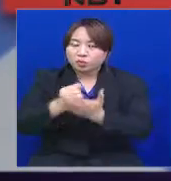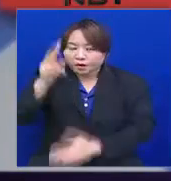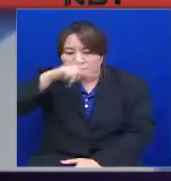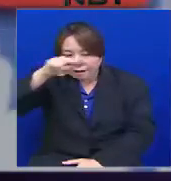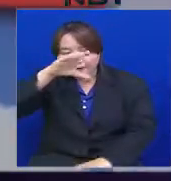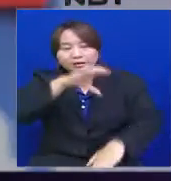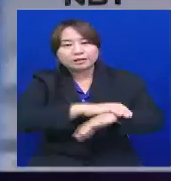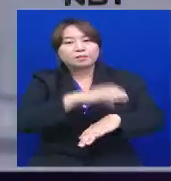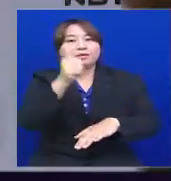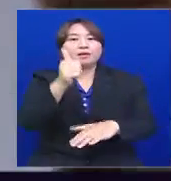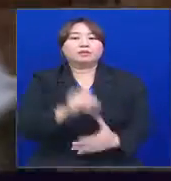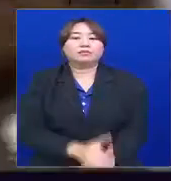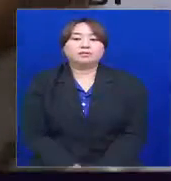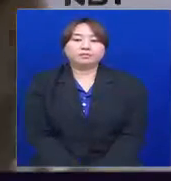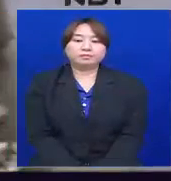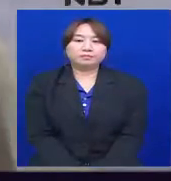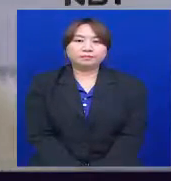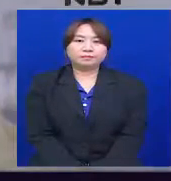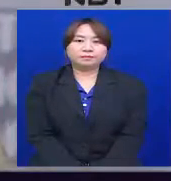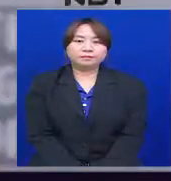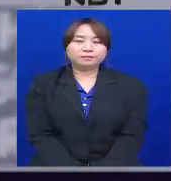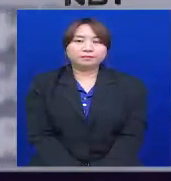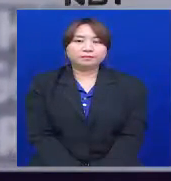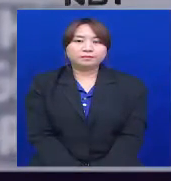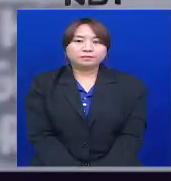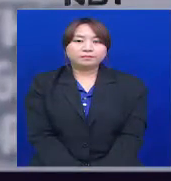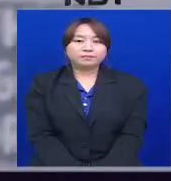ต้องหามาดำเนินคดีได้ค่ะอ